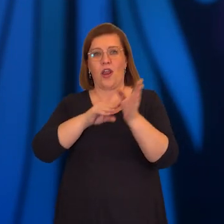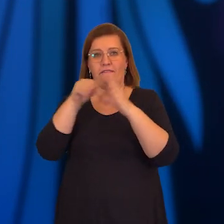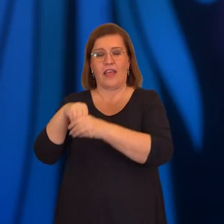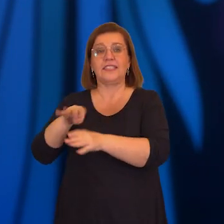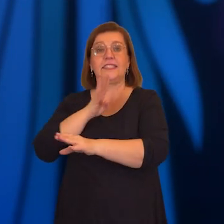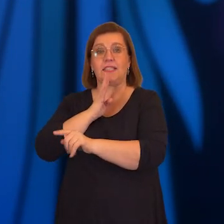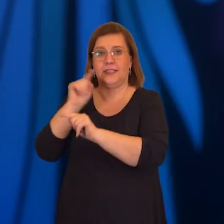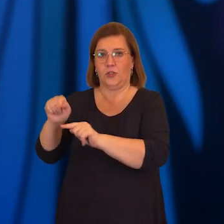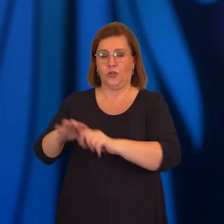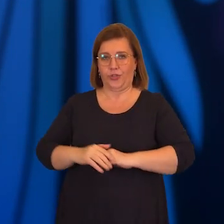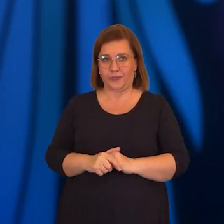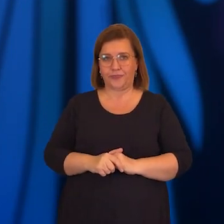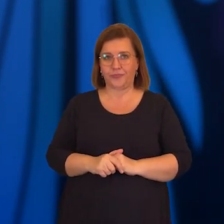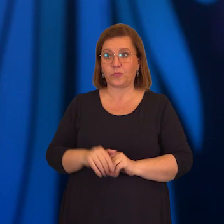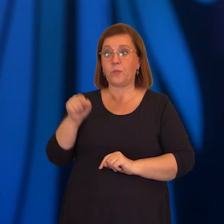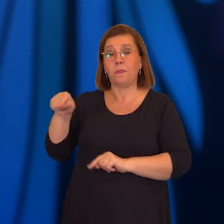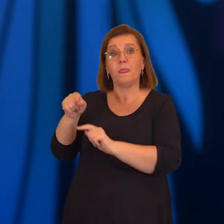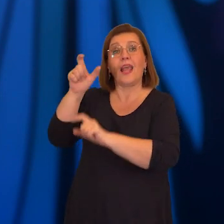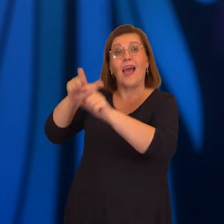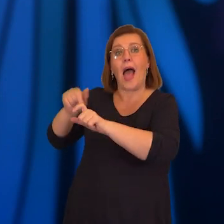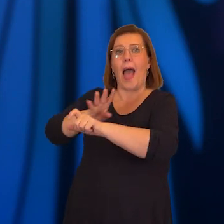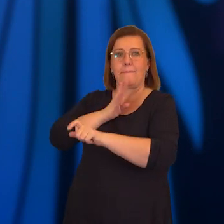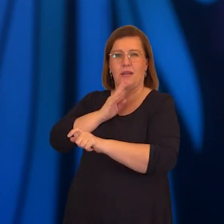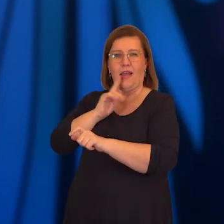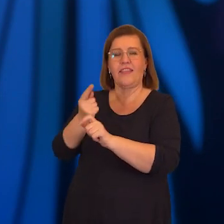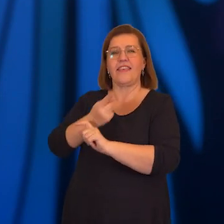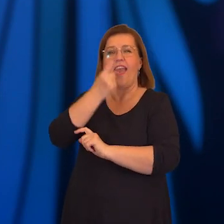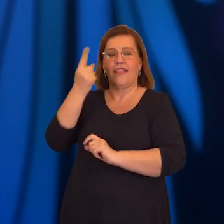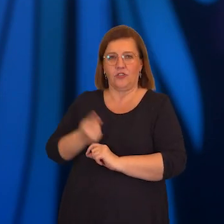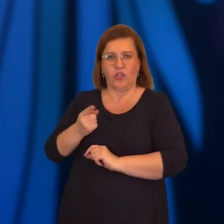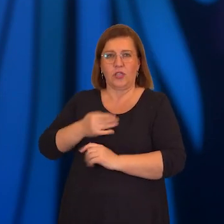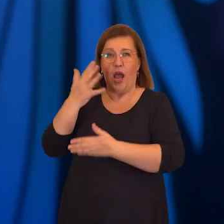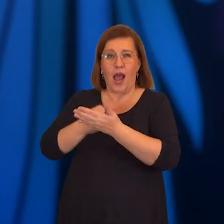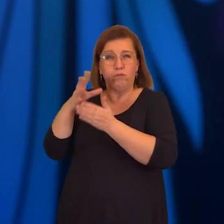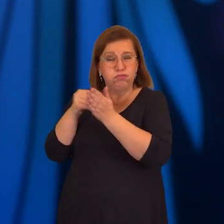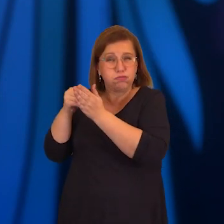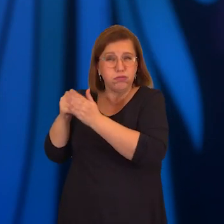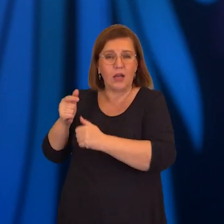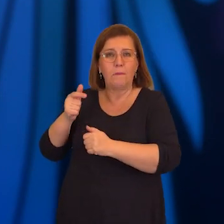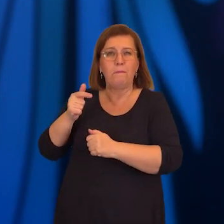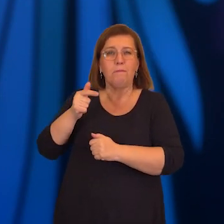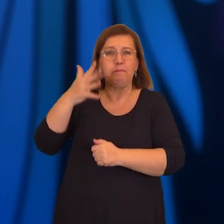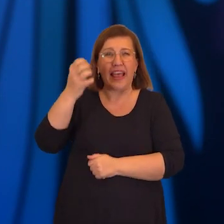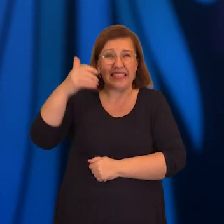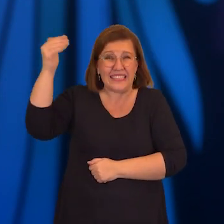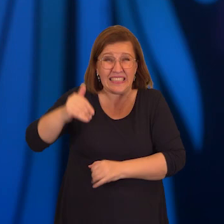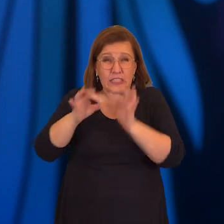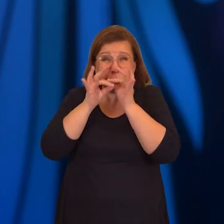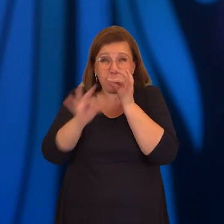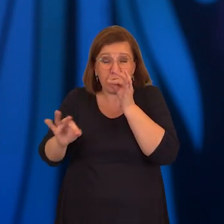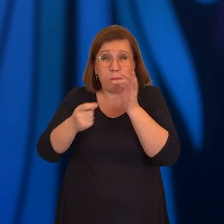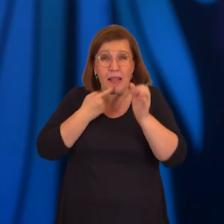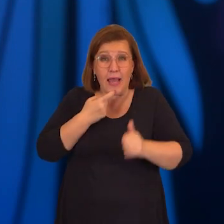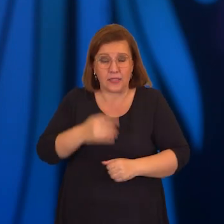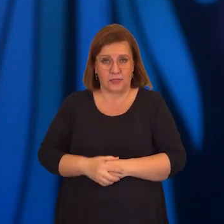Zjednoczonych. Amerykanie dziennie zużywają 500 000 plastikowych słomek do napojów. W ciągu